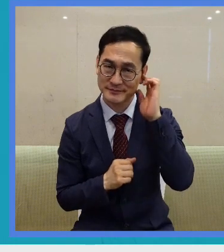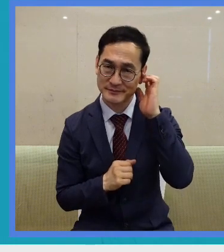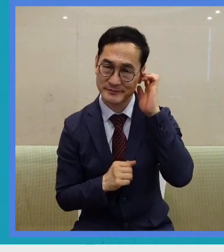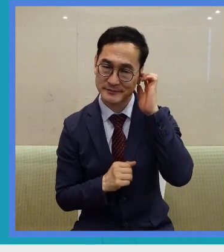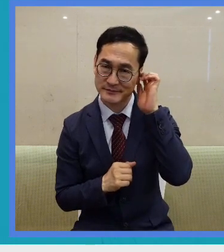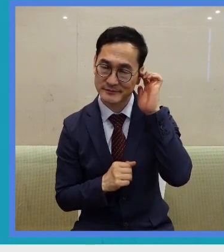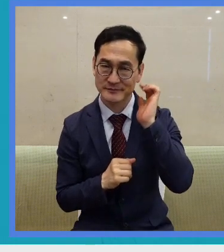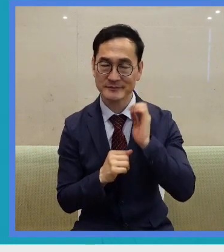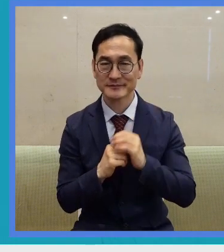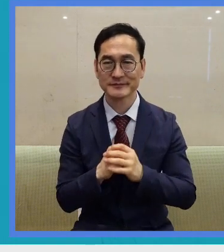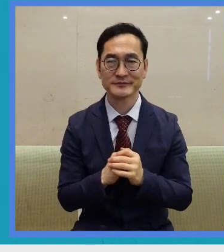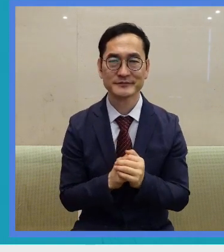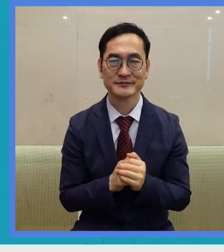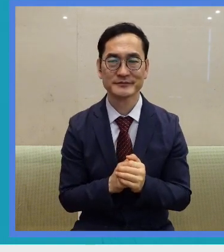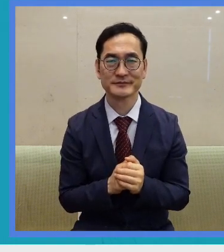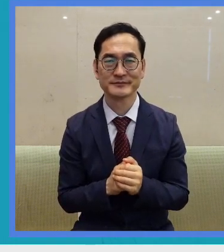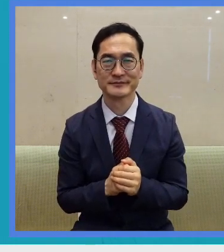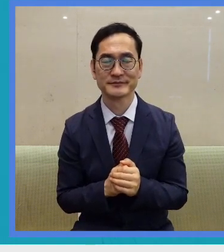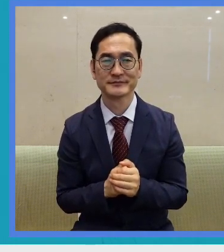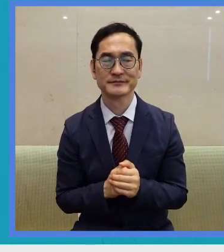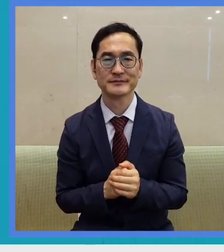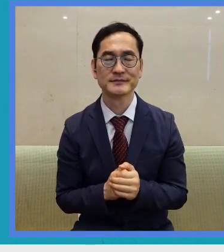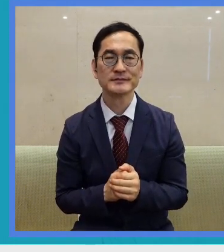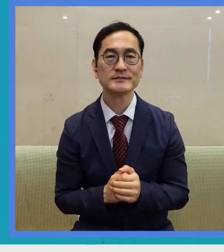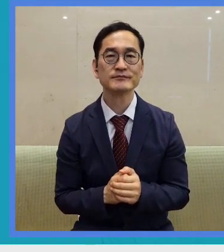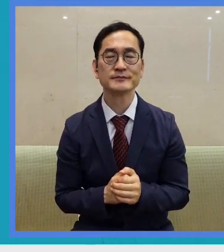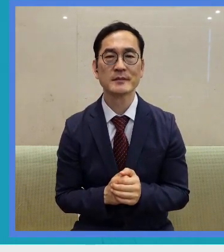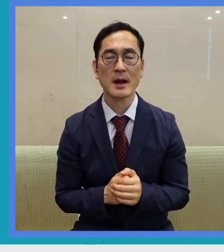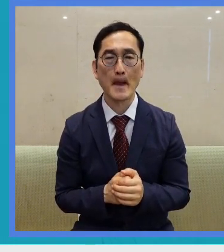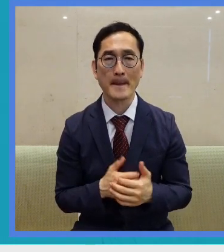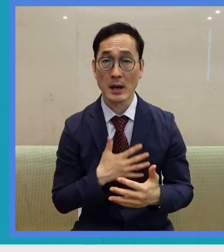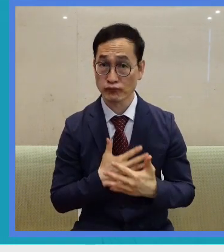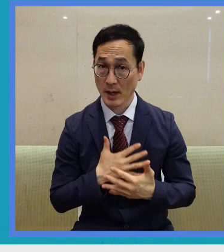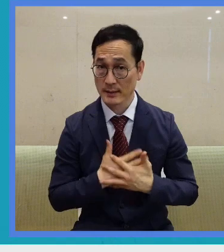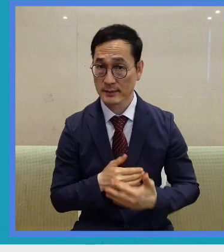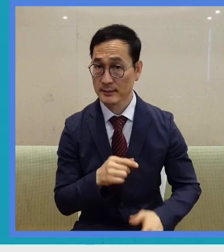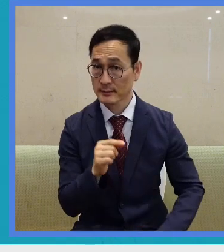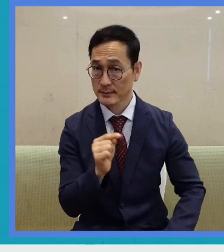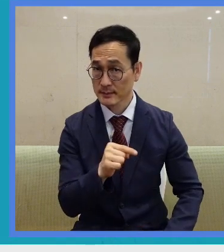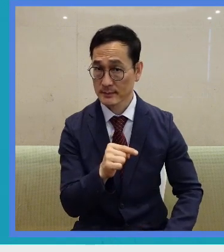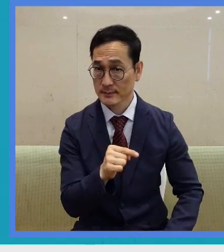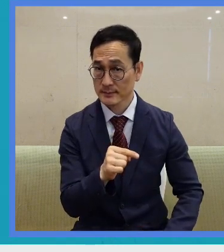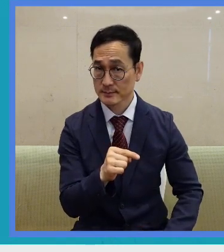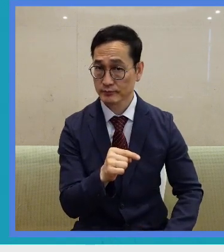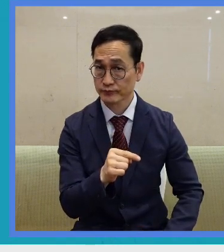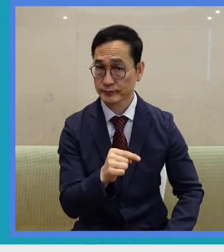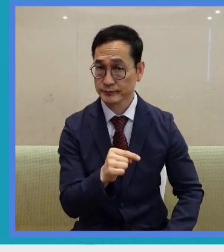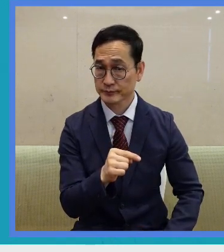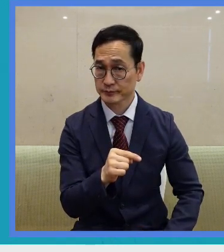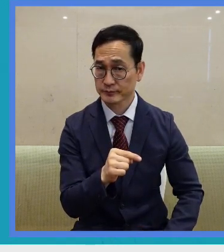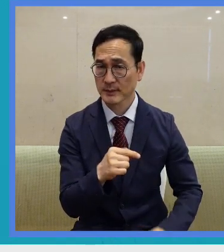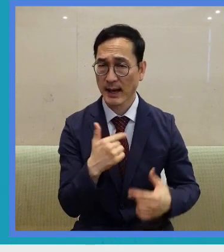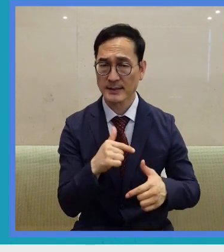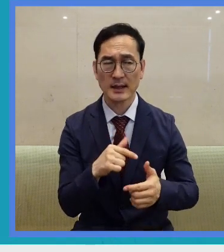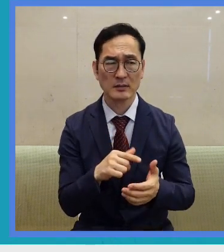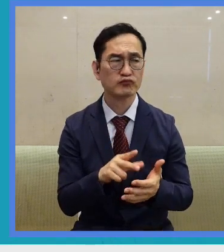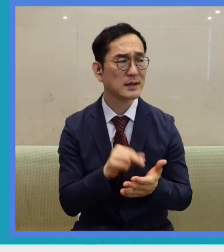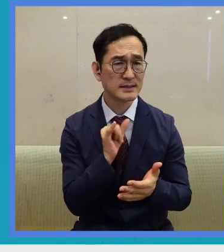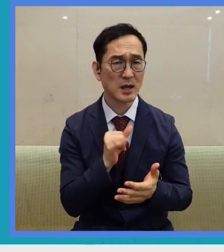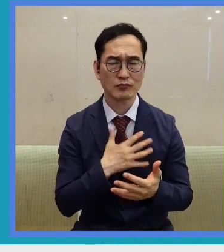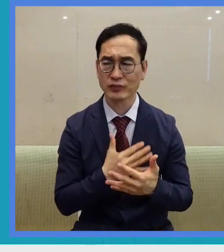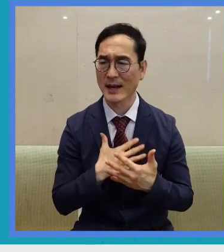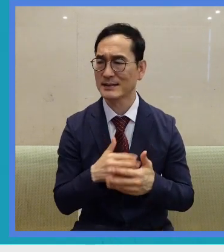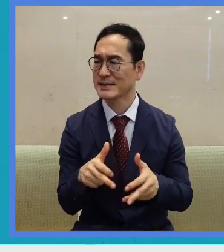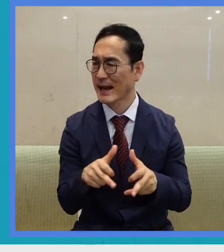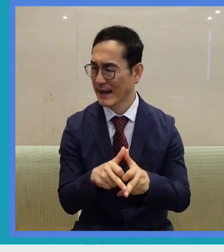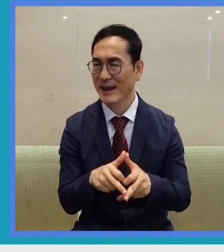사실 저희 이제 자체적인 연구에 따르면요, 불안이라고 하는 것은 항상 문제가 되죠. 그러니까 불안장애, 뭐 우리가 너무